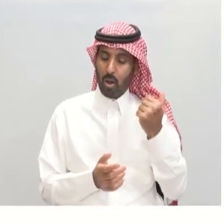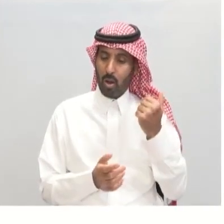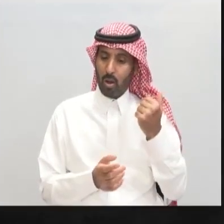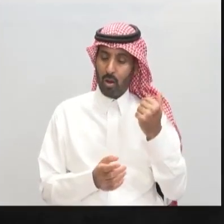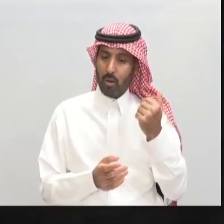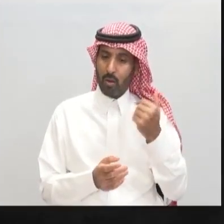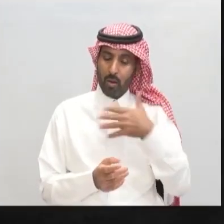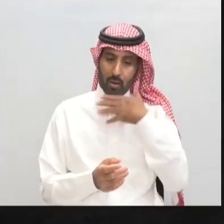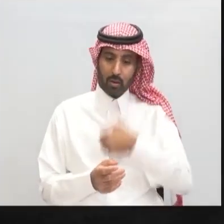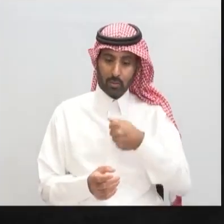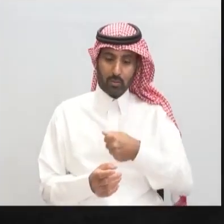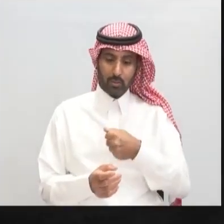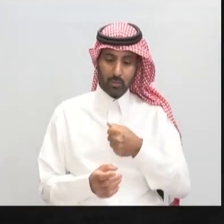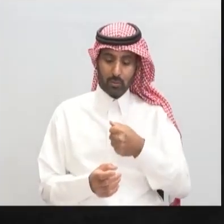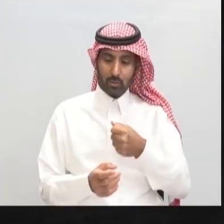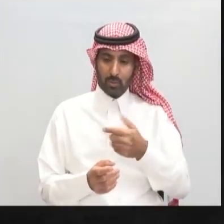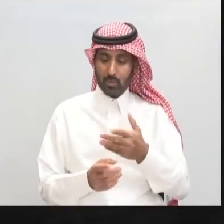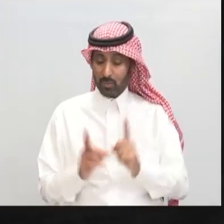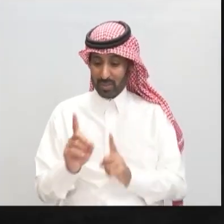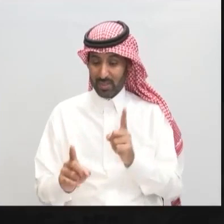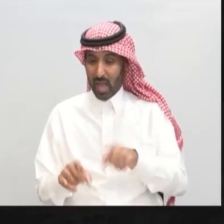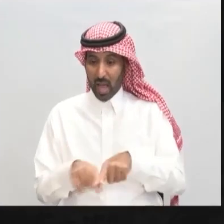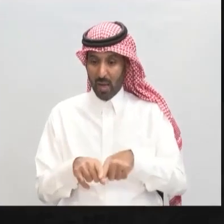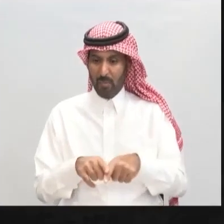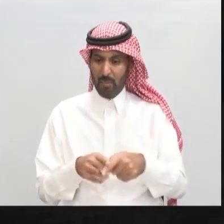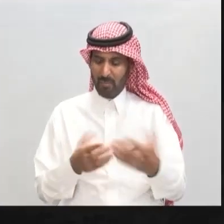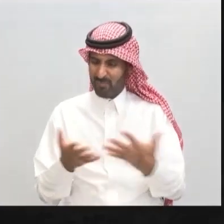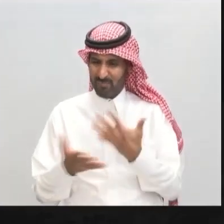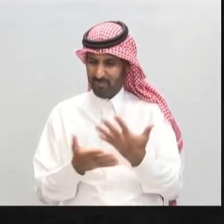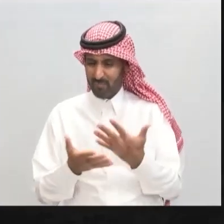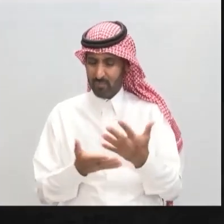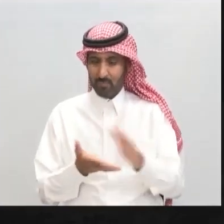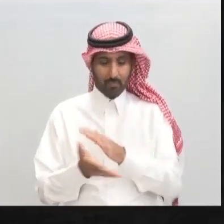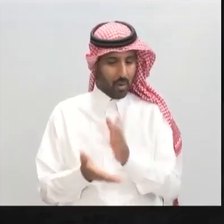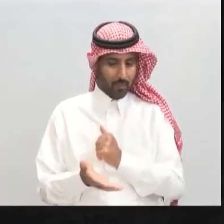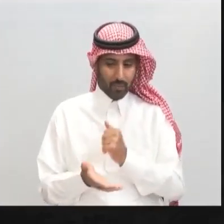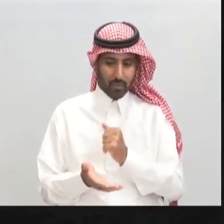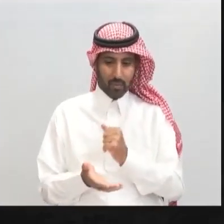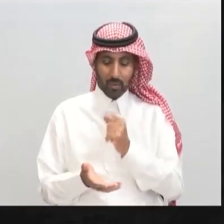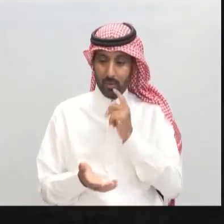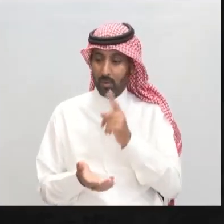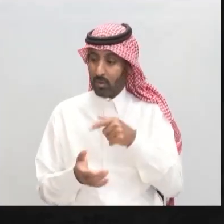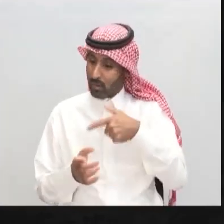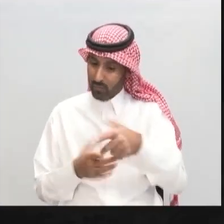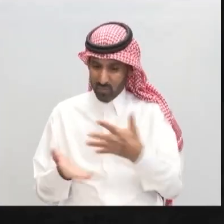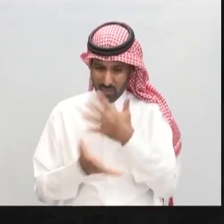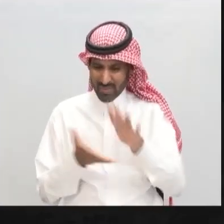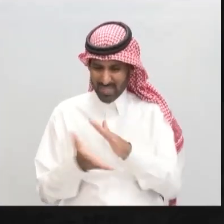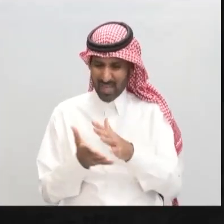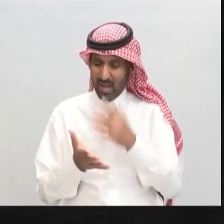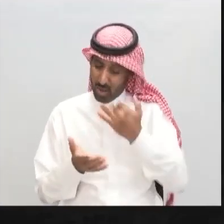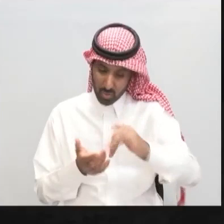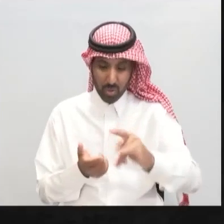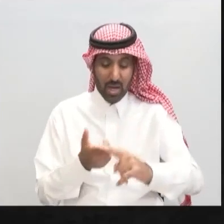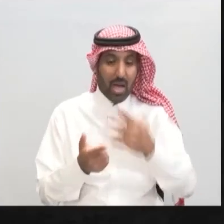الصلاه والسلام هل حصل خلاف بين الصحابه في القران الكريم اذا حصل خلاف مباشره ذهبون الى الرسول